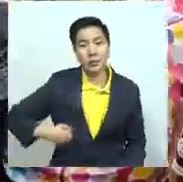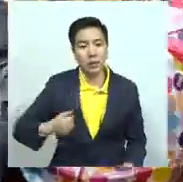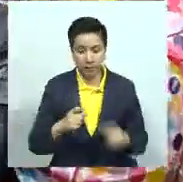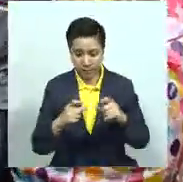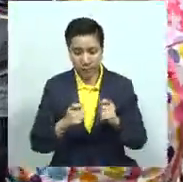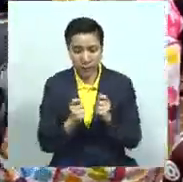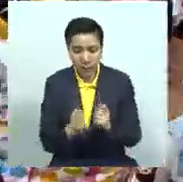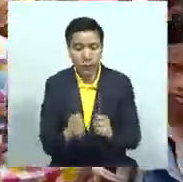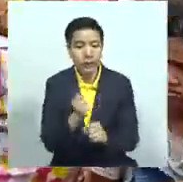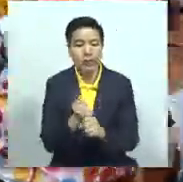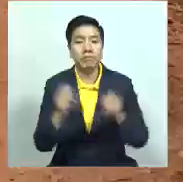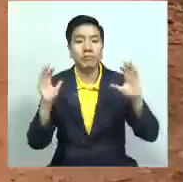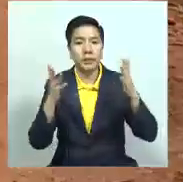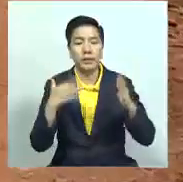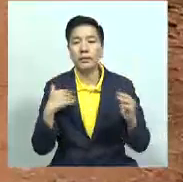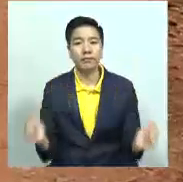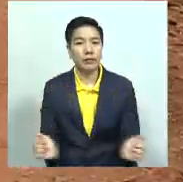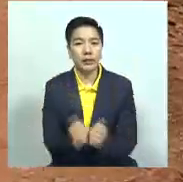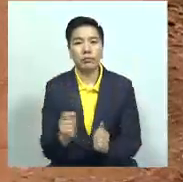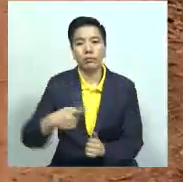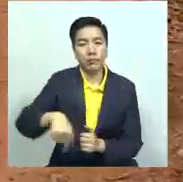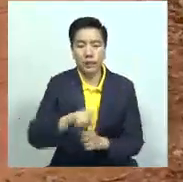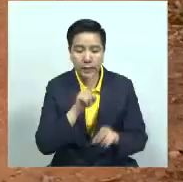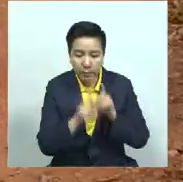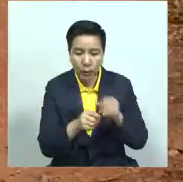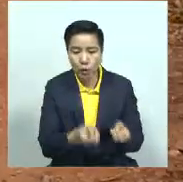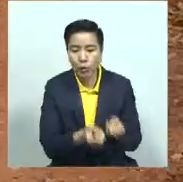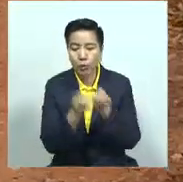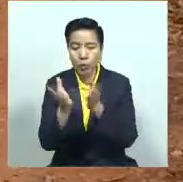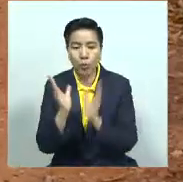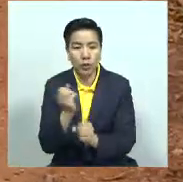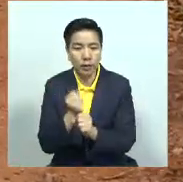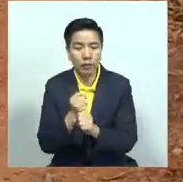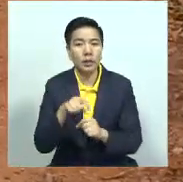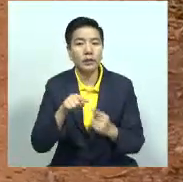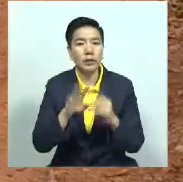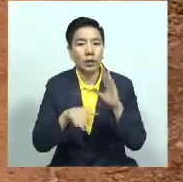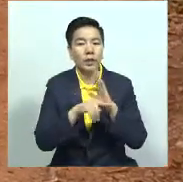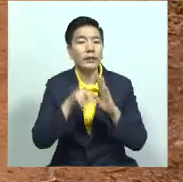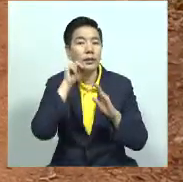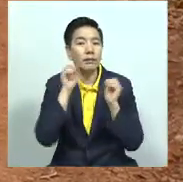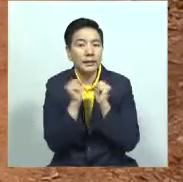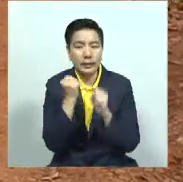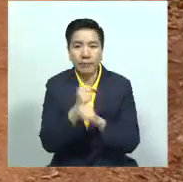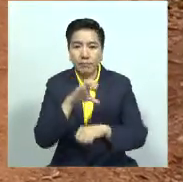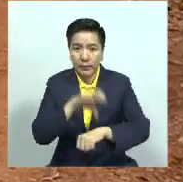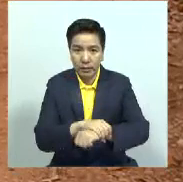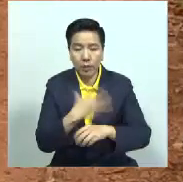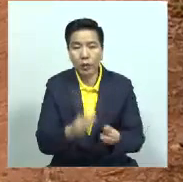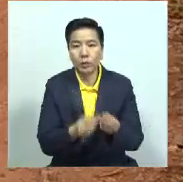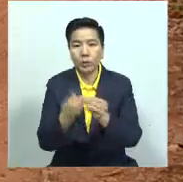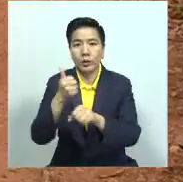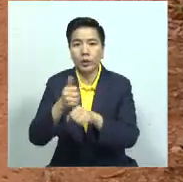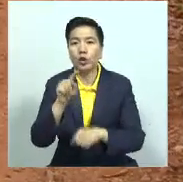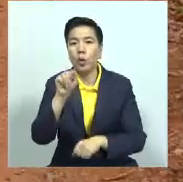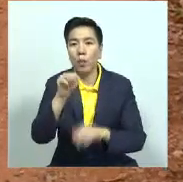ไม่มีใบอนุญาตทำงานนะครับก็ได้คุมตัวมาสอบสวนนะครับแล้วก็ส่งต่อให้กับพนักงานสอบสวนสภ.วังน้ำเย็นดำเนินคดีและส่งให้ทางด้าน